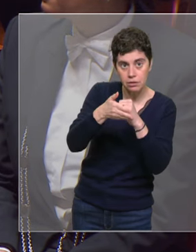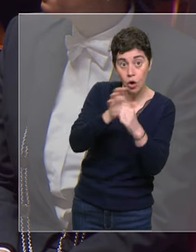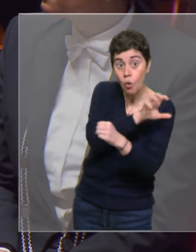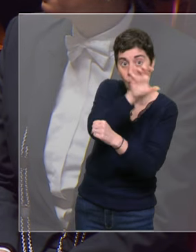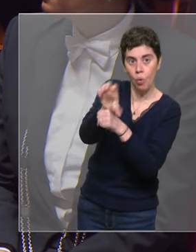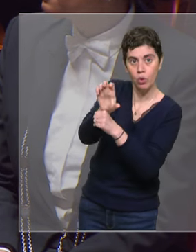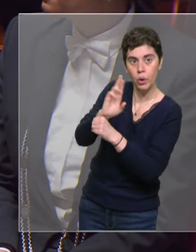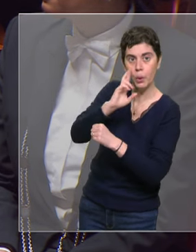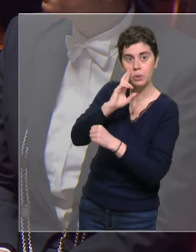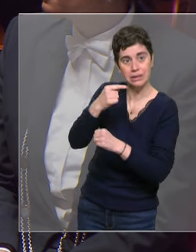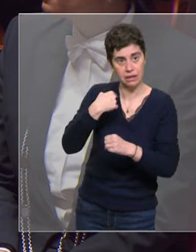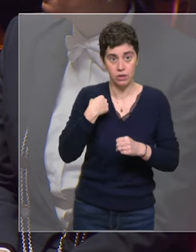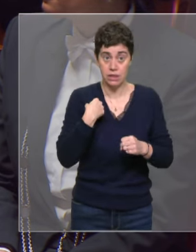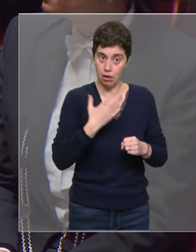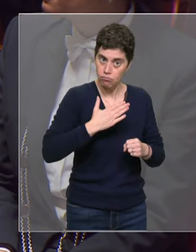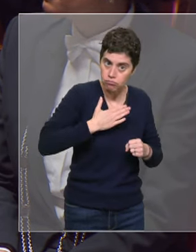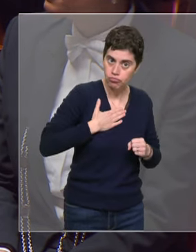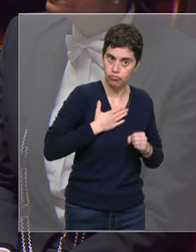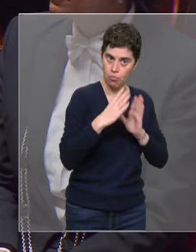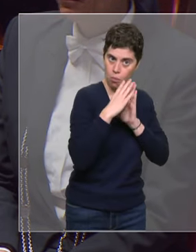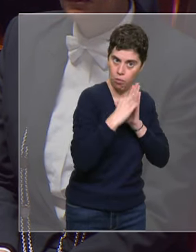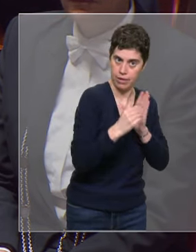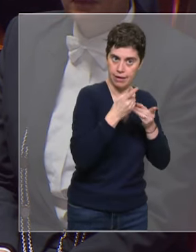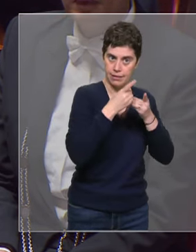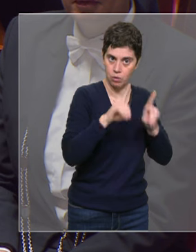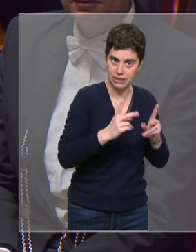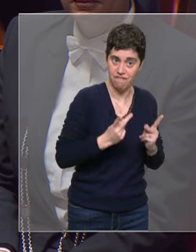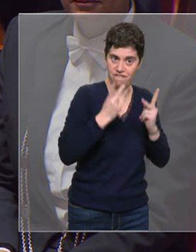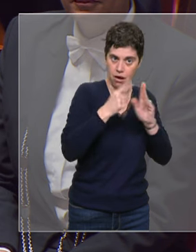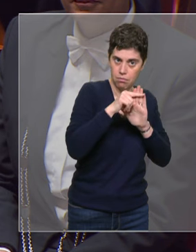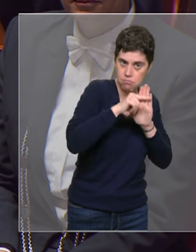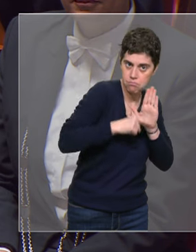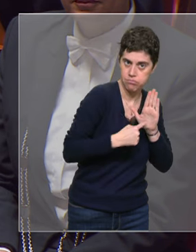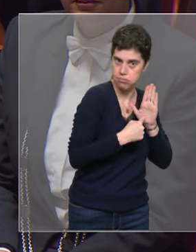pour défendre nos valeurs, notre modèle démocratique et l'État de droit.